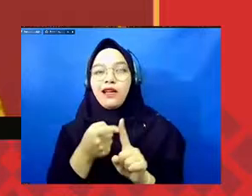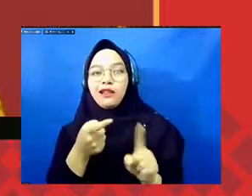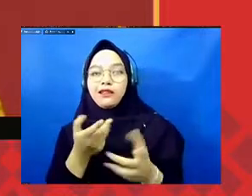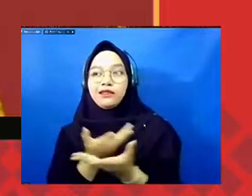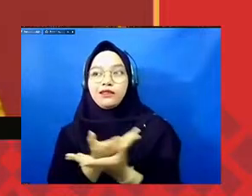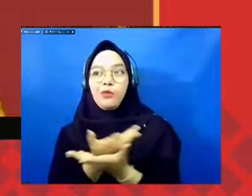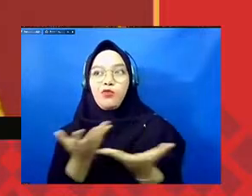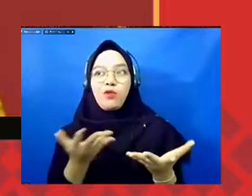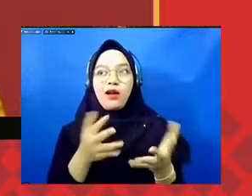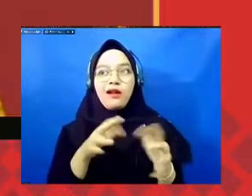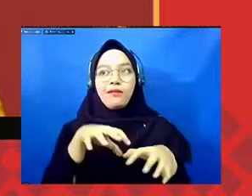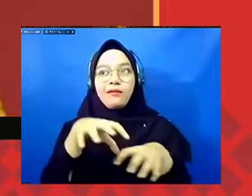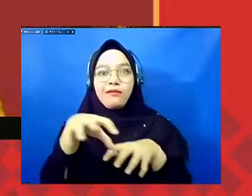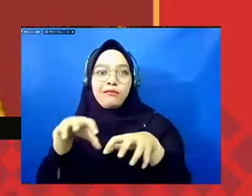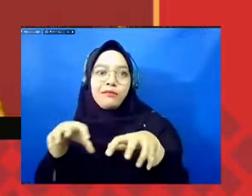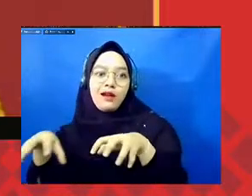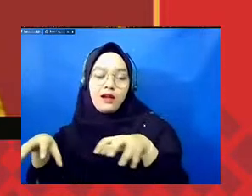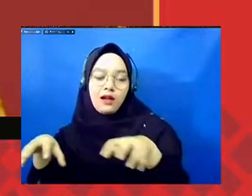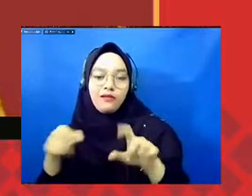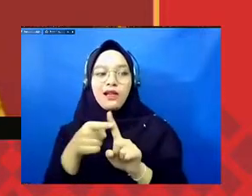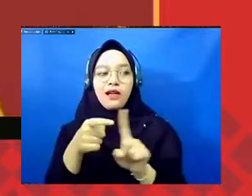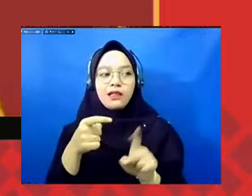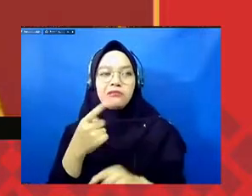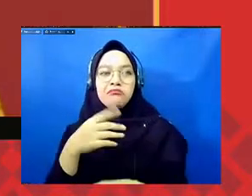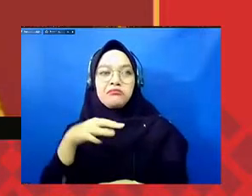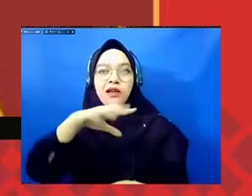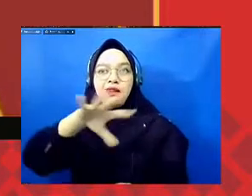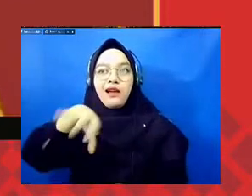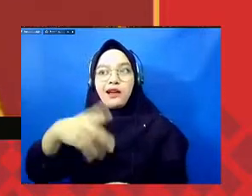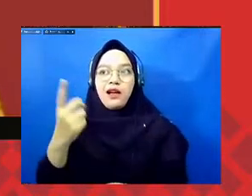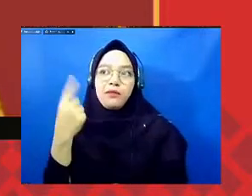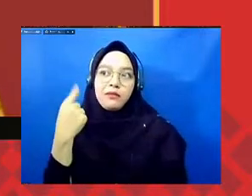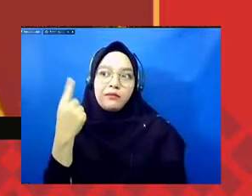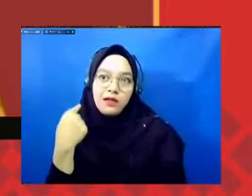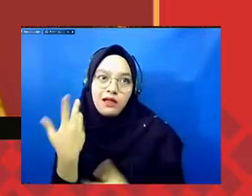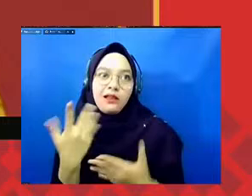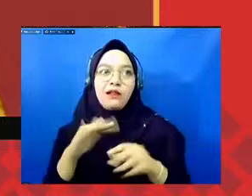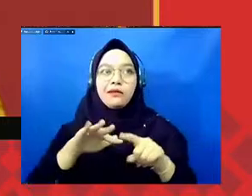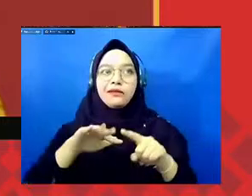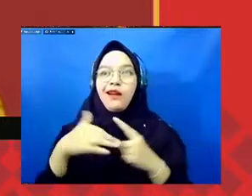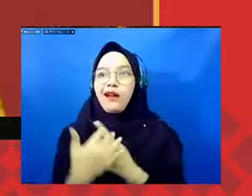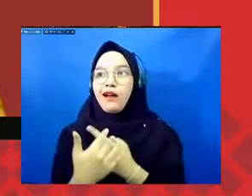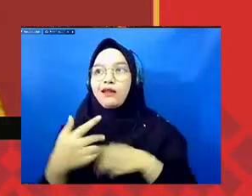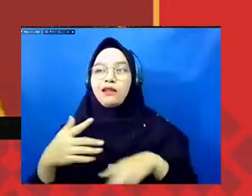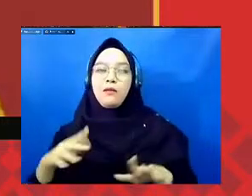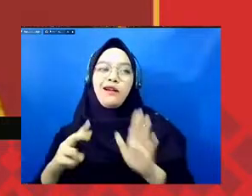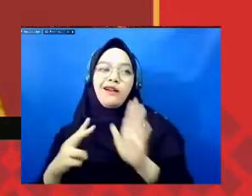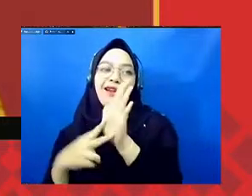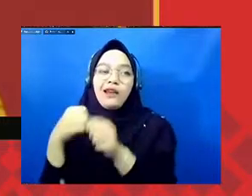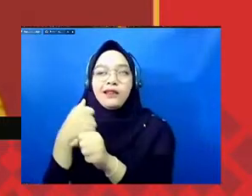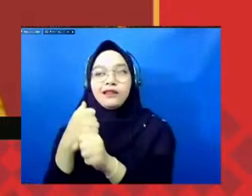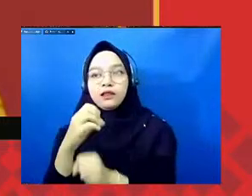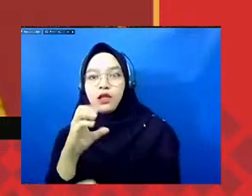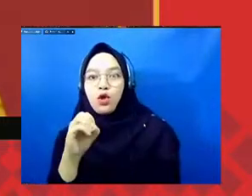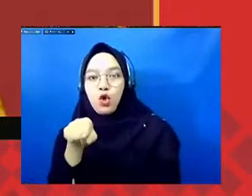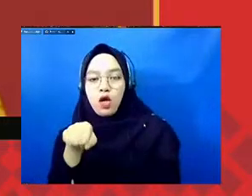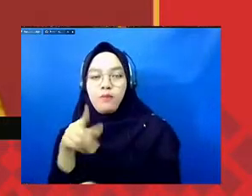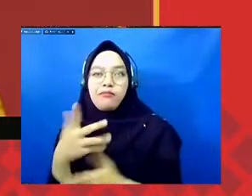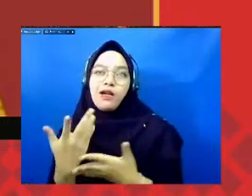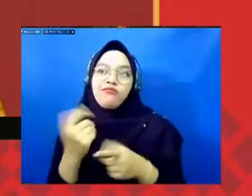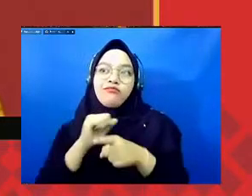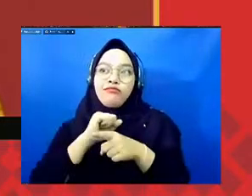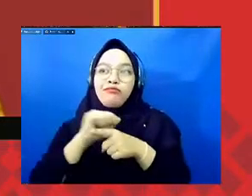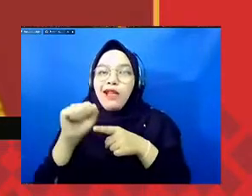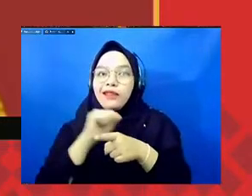aktor, baik dari pemerintah daerah maupun masyarakatnya, NGOs dan training institusi